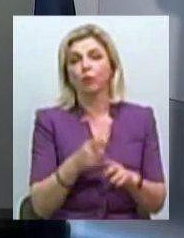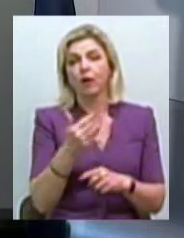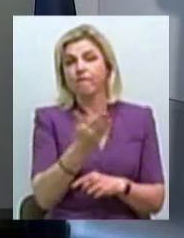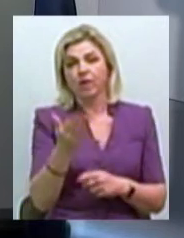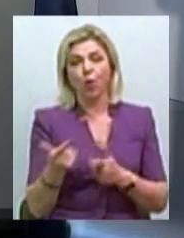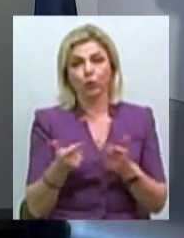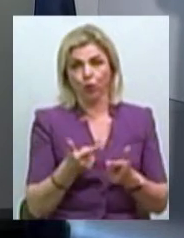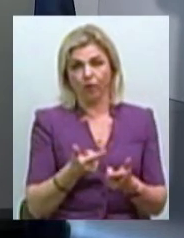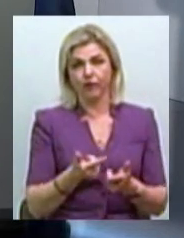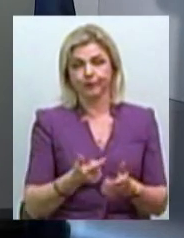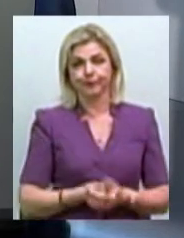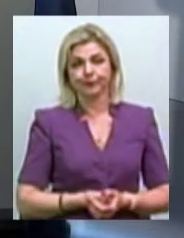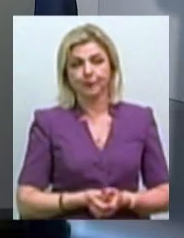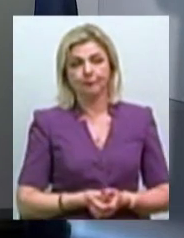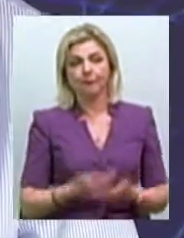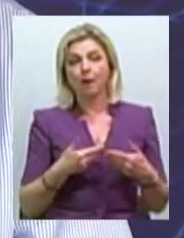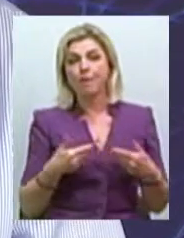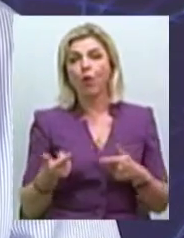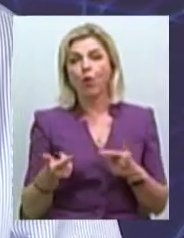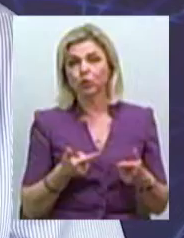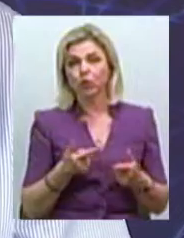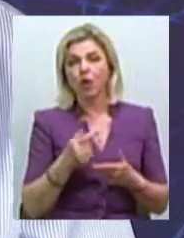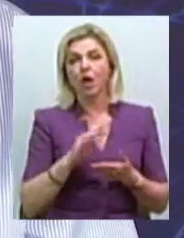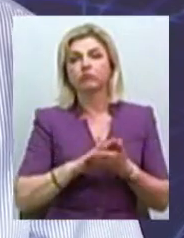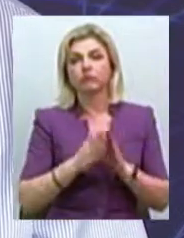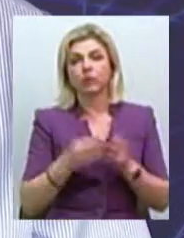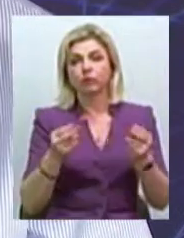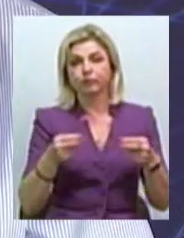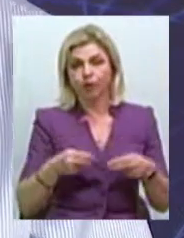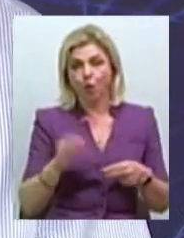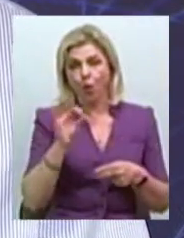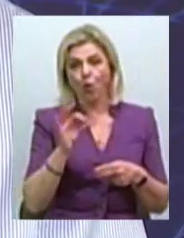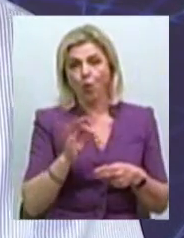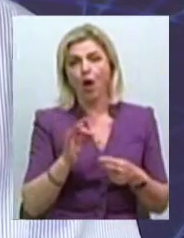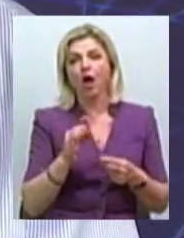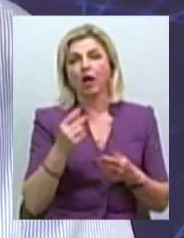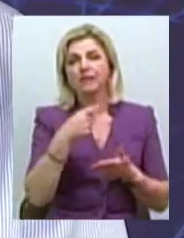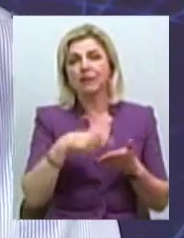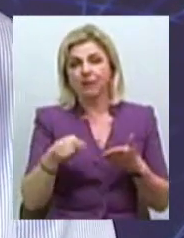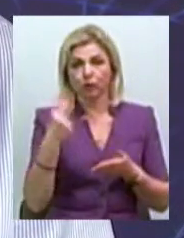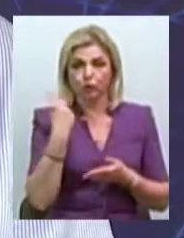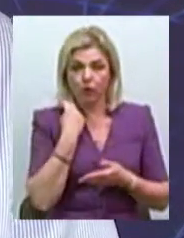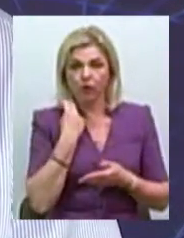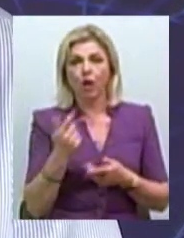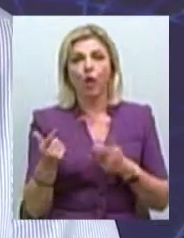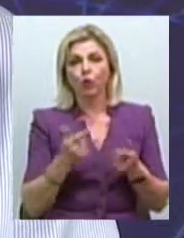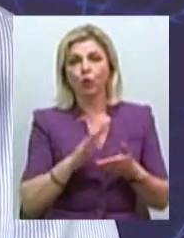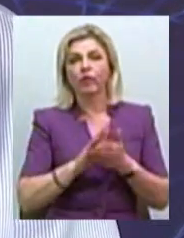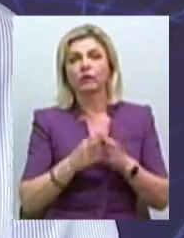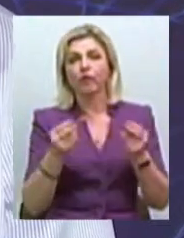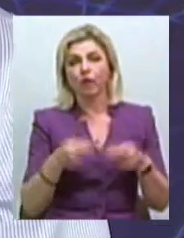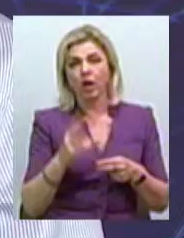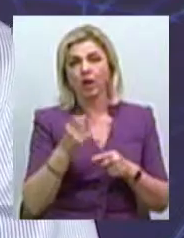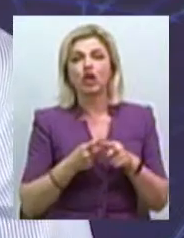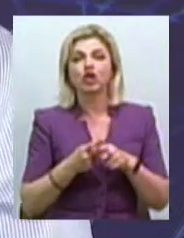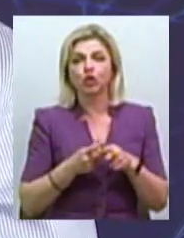піти? Ми готові заключати договори реструктуризації, ми готові заключати договори на